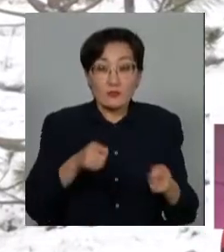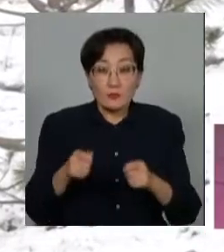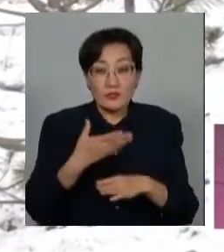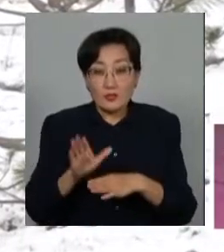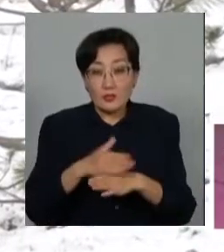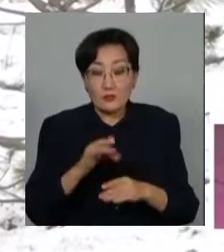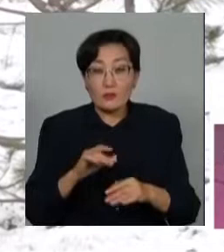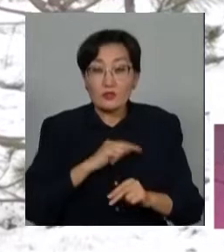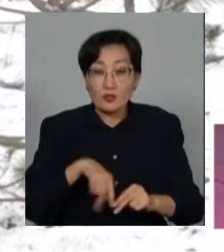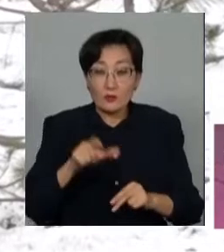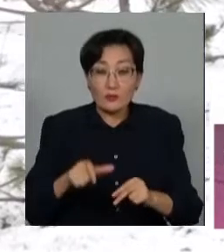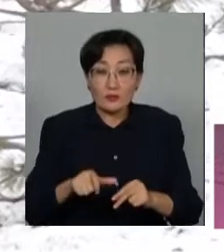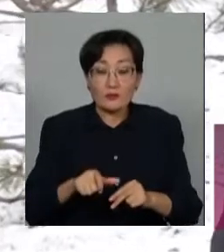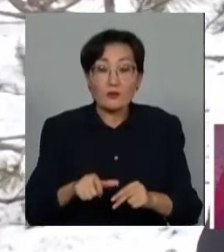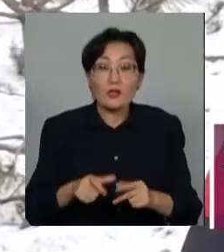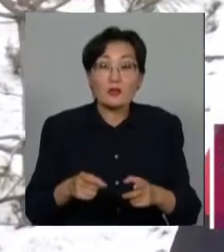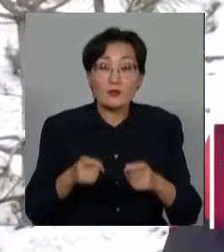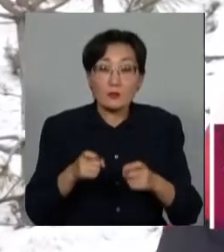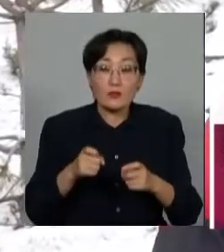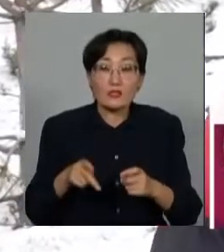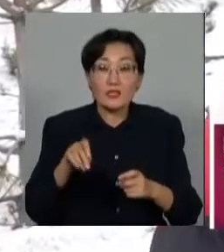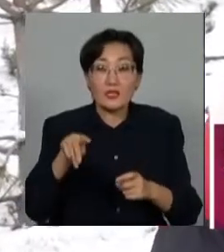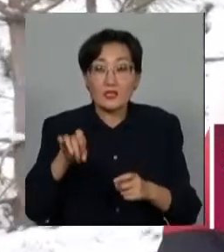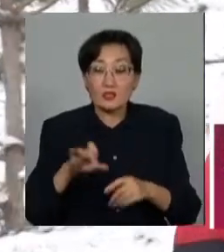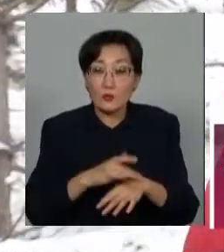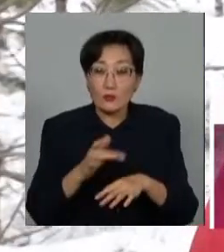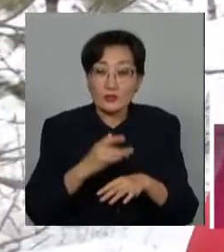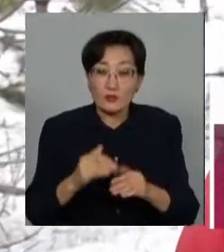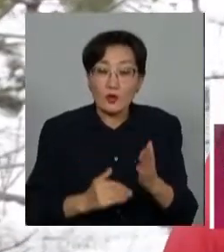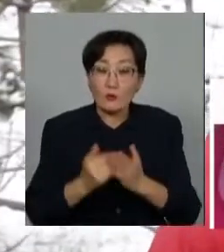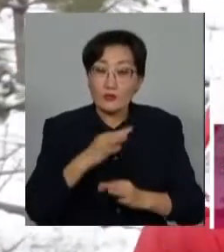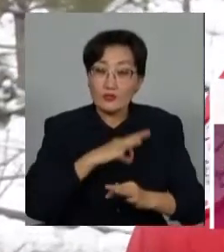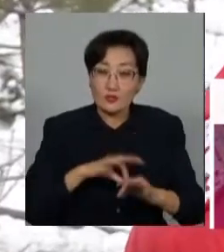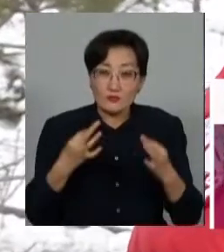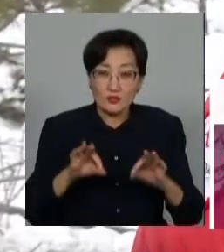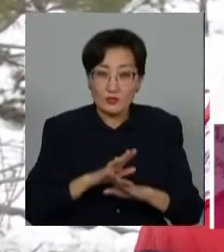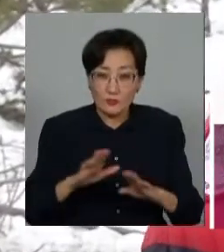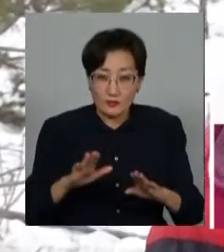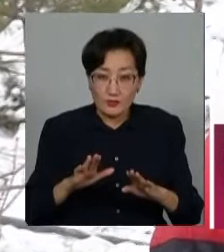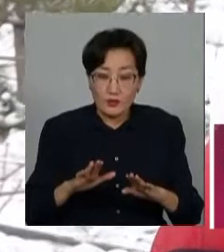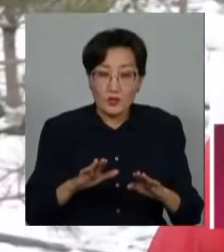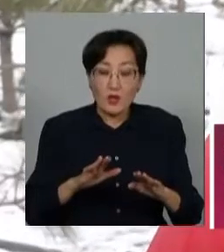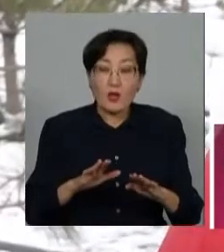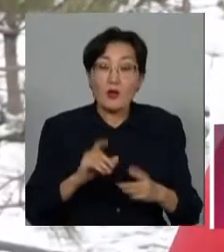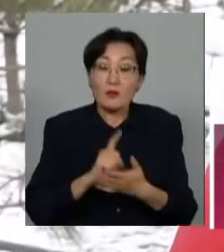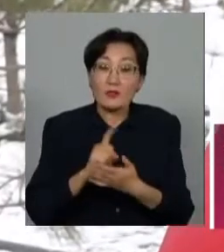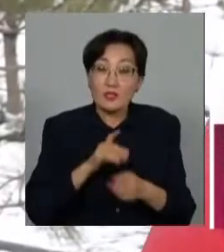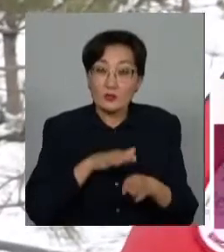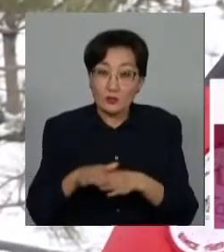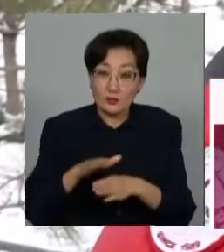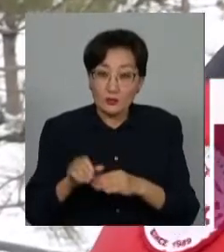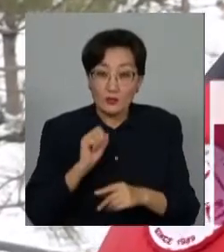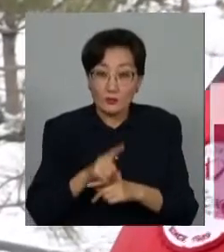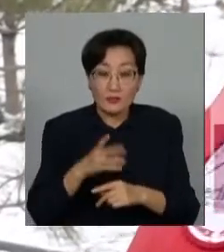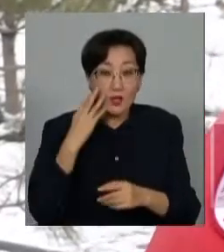акцияны қолдап отырмыз. Олар Жасыл Қазақстан, Жасыл Алматы және Шетсіз қала жобалары. Мұндағы басты мақсат мегаполистің жасыл белдеуін арттыруға